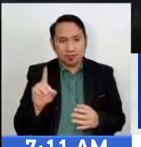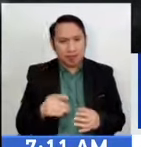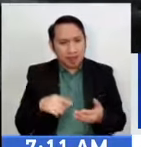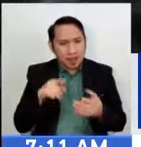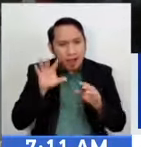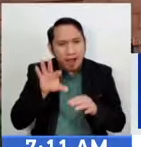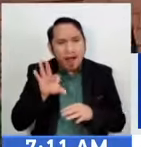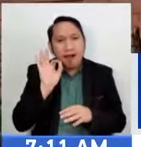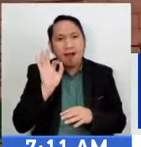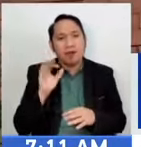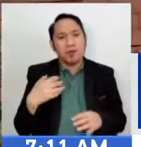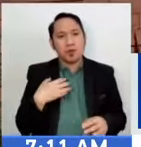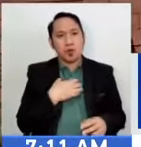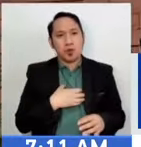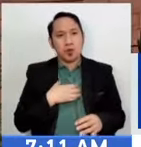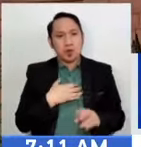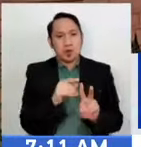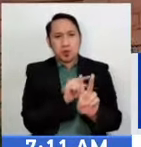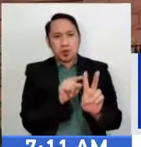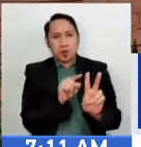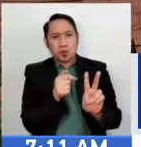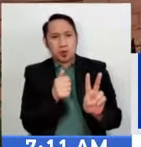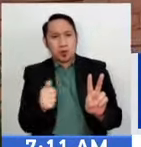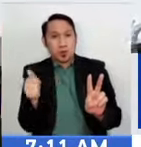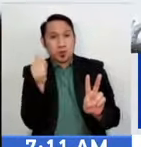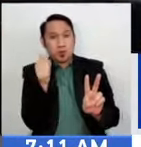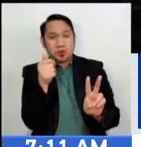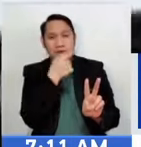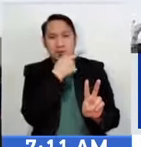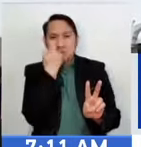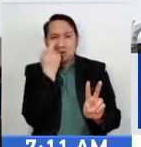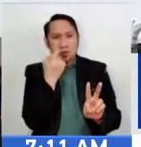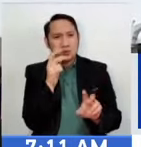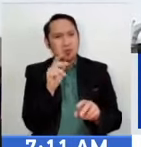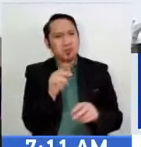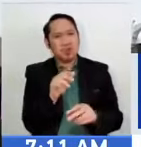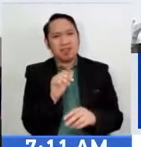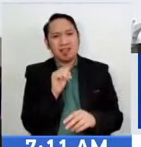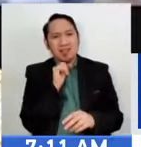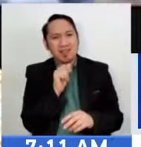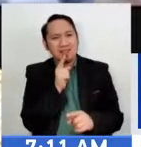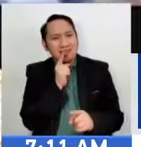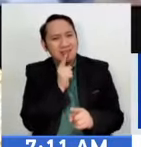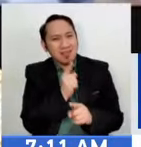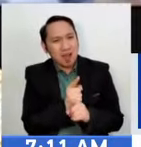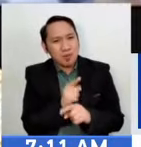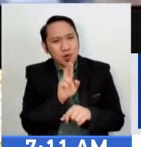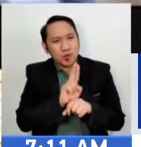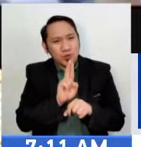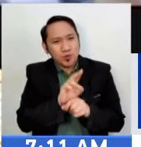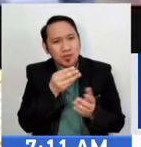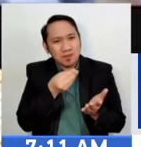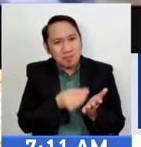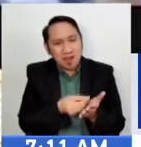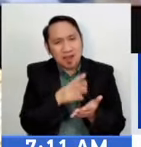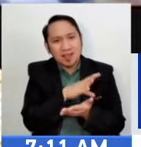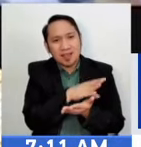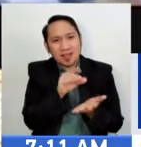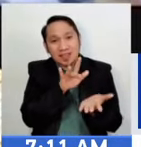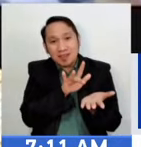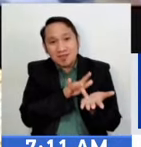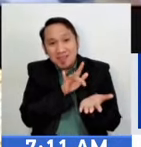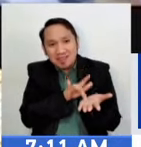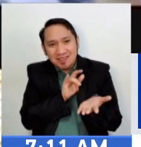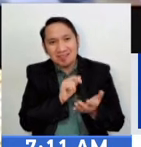dalawang CHED commissioner dahil sa umano'y misuse ng government funds at pang-aabuso sa kapangyarihan. Merong reklamo na yung